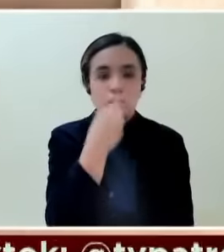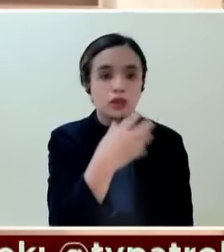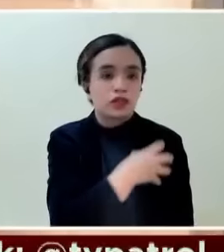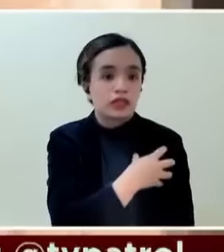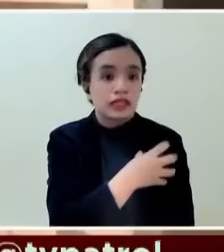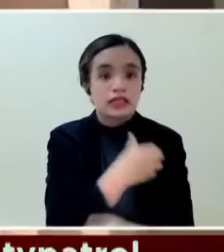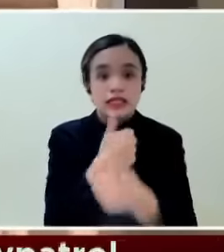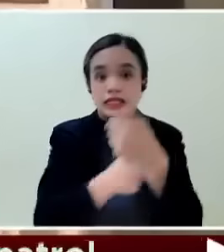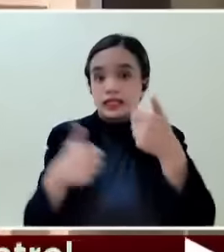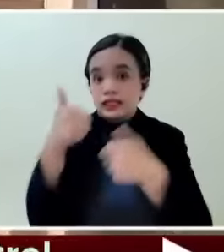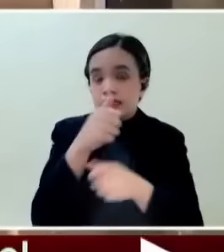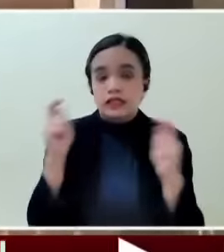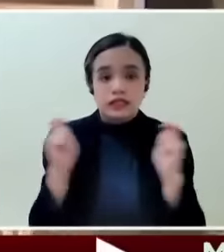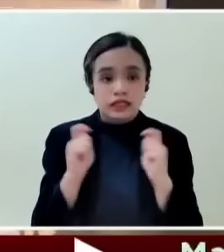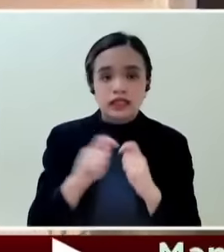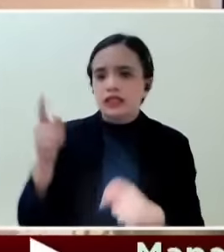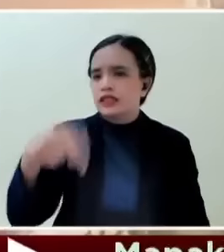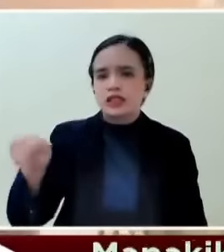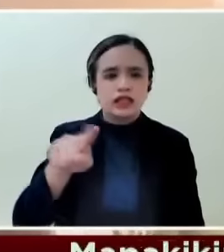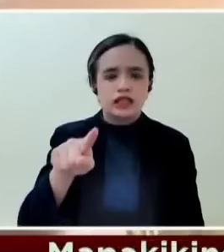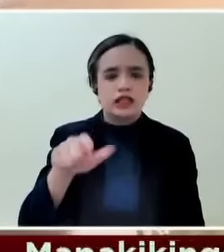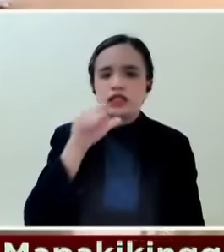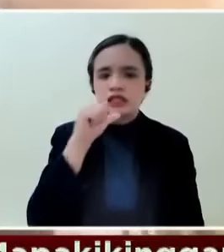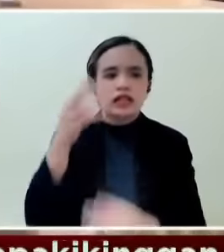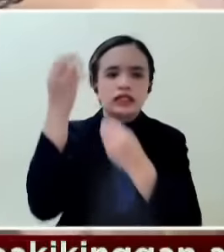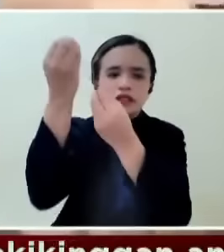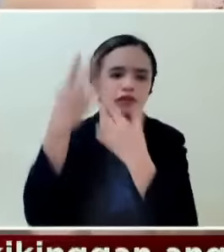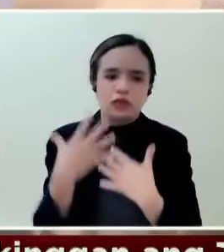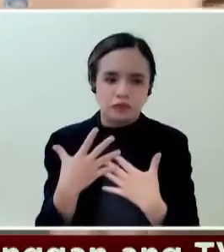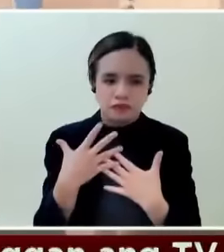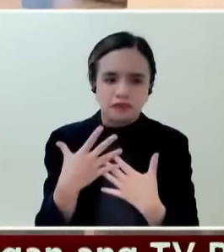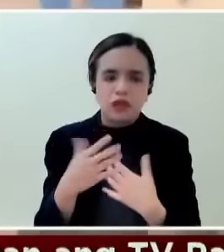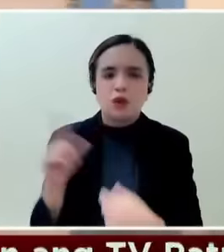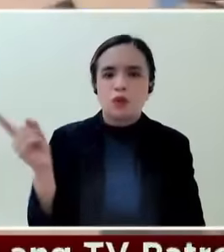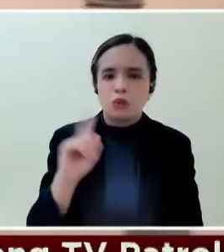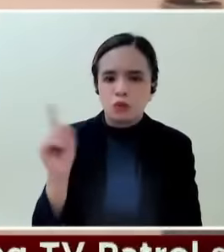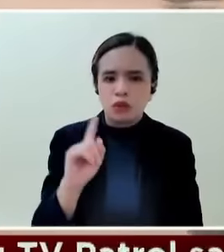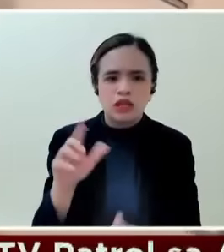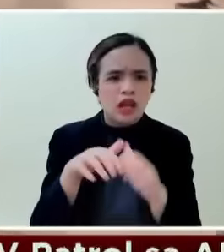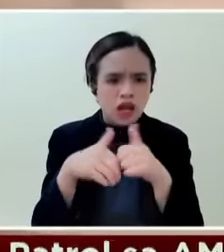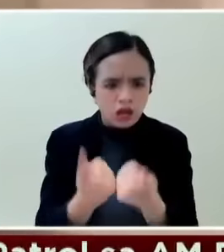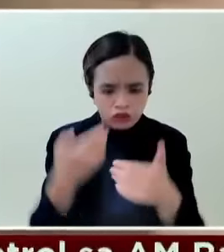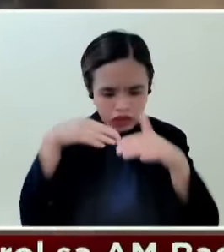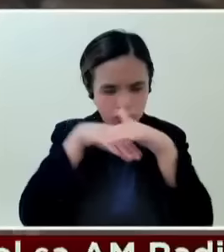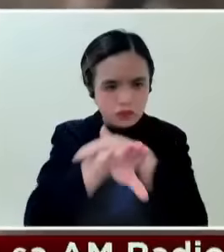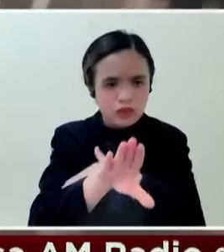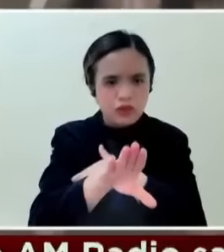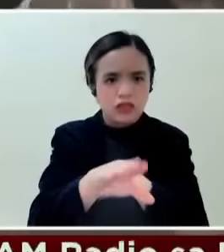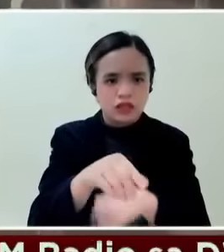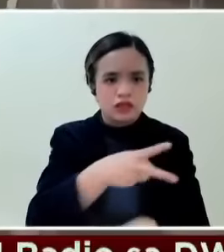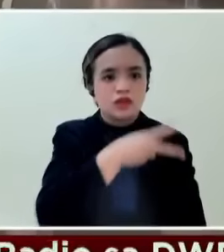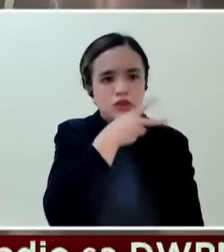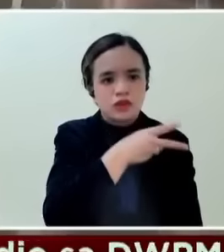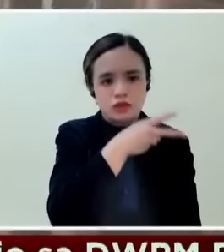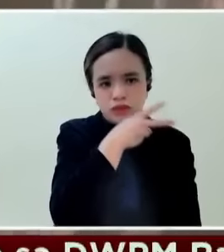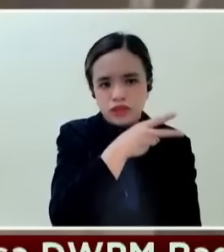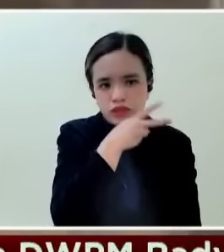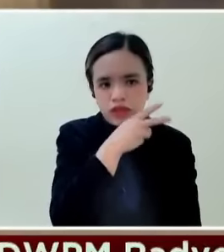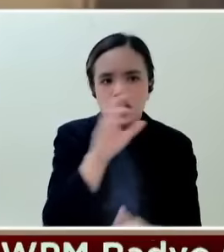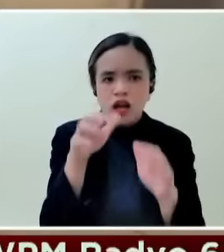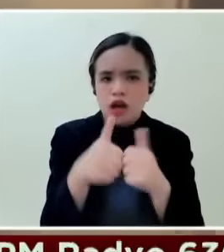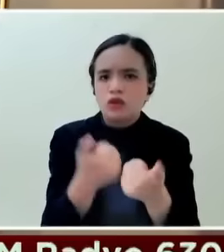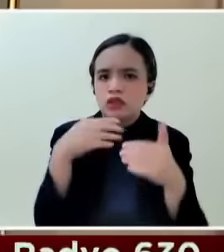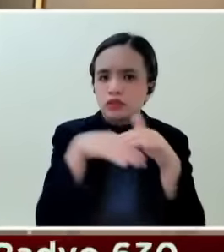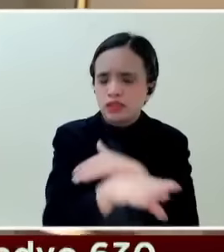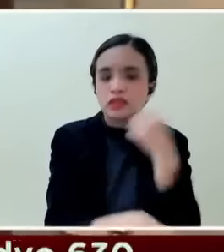Tagaytay City Police. Alam mo, hindi nila muna dinevolve sa atin kung ano yung paano nakapasok o yung profile nitong suspect o kung paano siya nakapasok